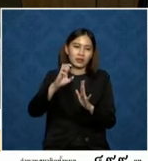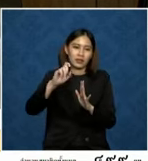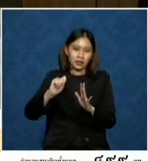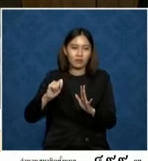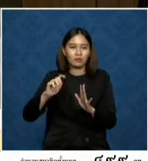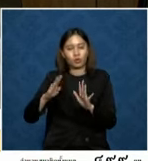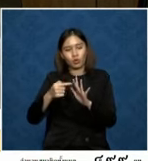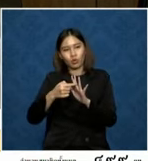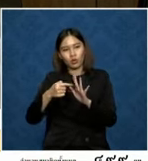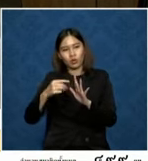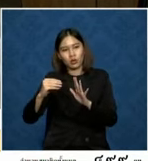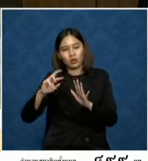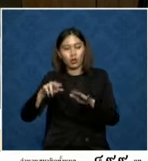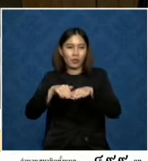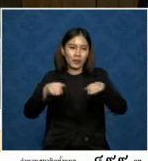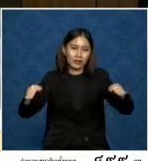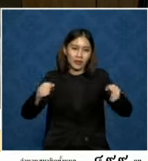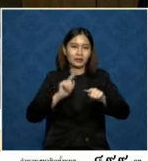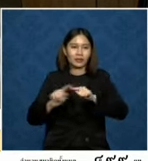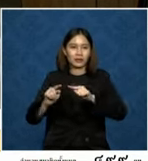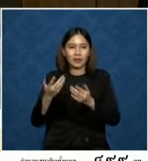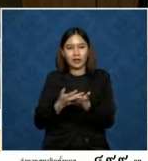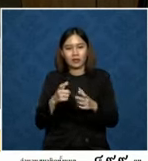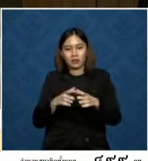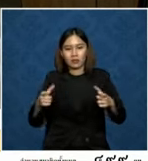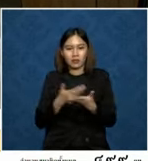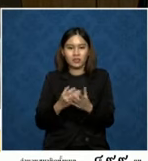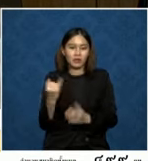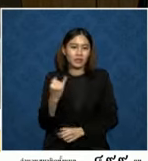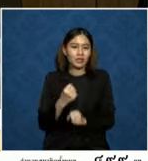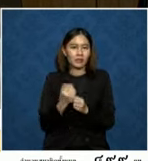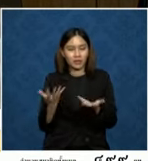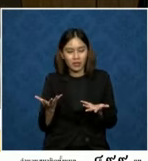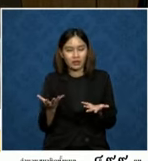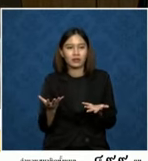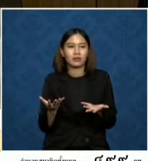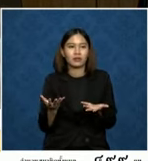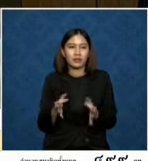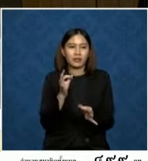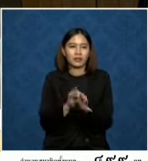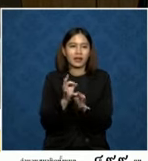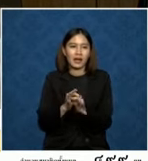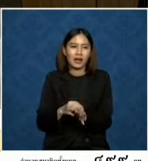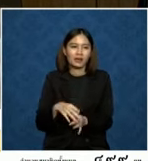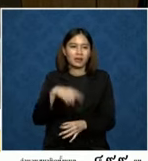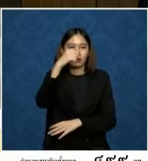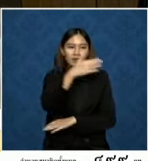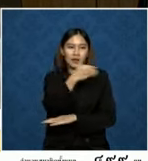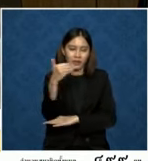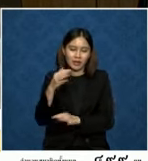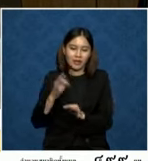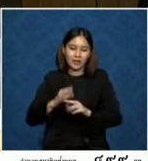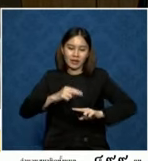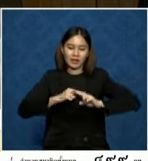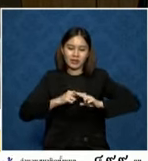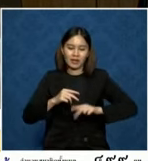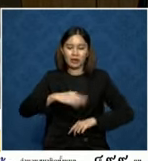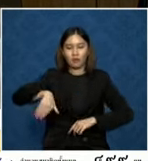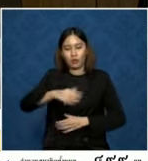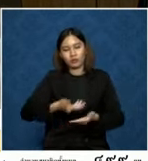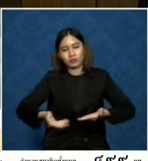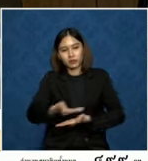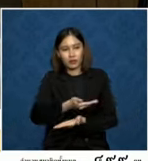ของมาตรการหลังจากที่คนที่ออกเช็คไม่ดีแล้วเป็นยังไงและรวมถึงธนาคารแห่งประเทศไทยธนาคารพาณิชย์จะต้องมีการกันกรอง